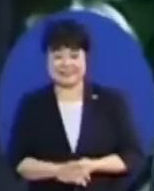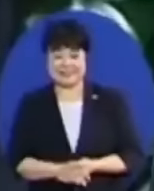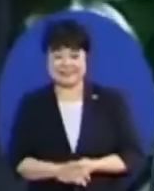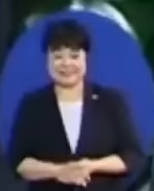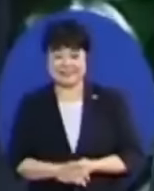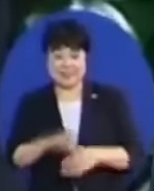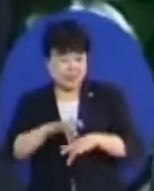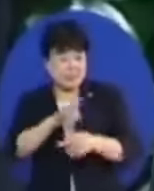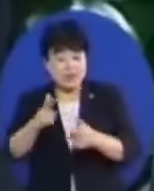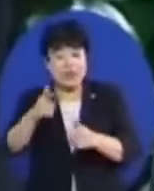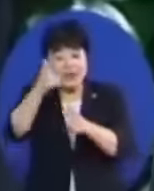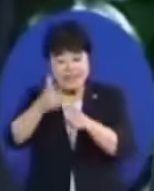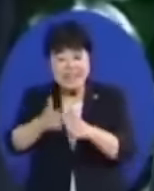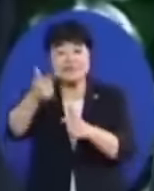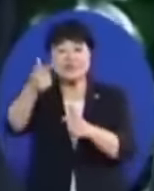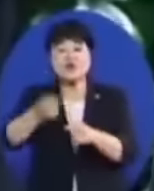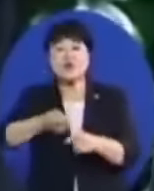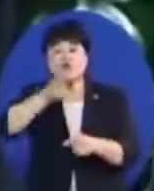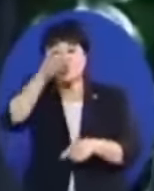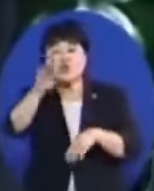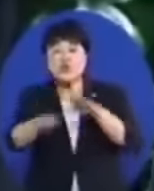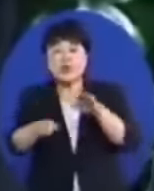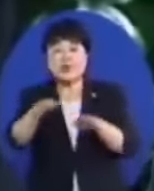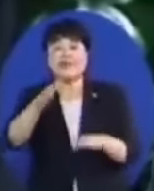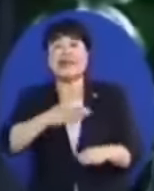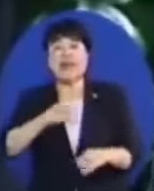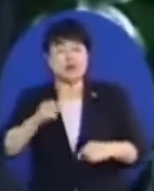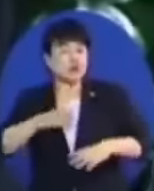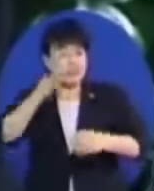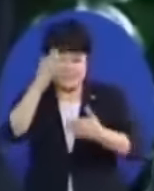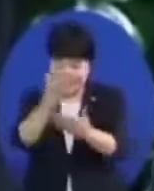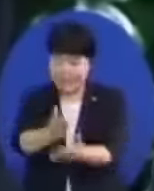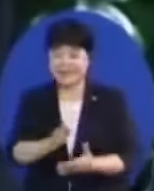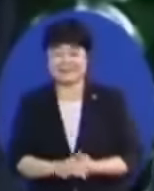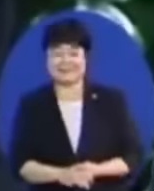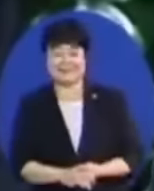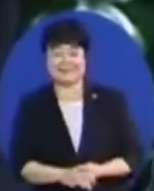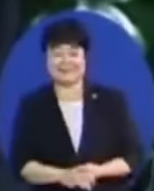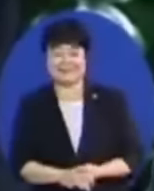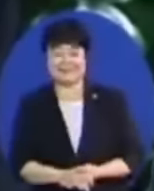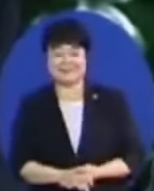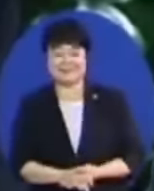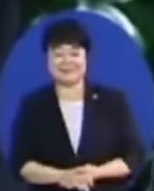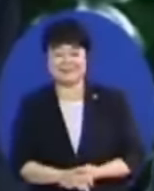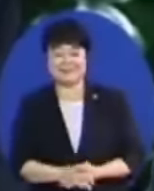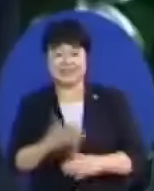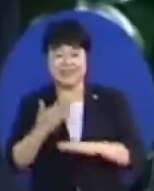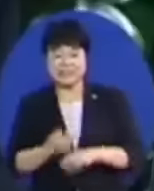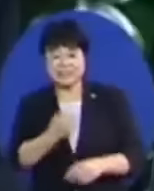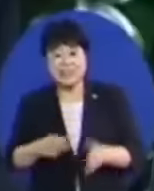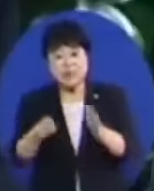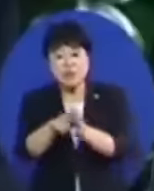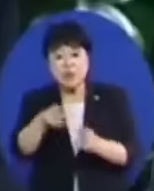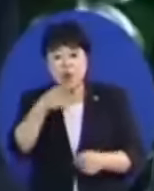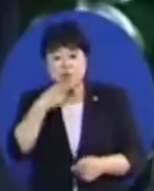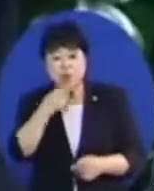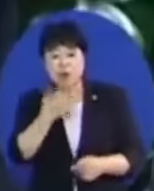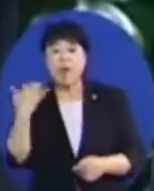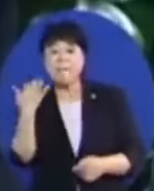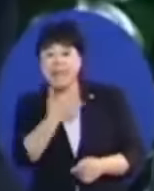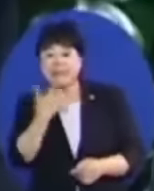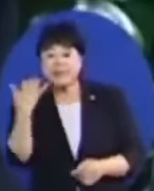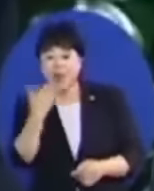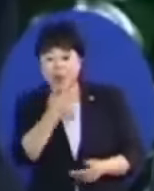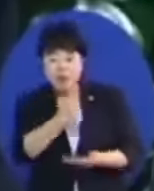그 유령이 아니라 예수님이 물으로 걸어오면서 나니 두려워 말라 했습니다. 그러나 다른 제자들은 믿지 않았습니다. 그러나 베드로가